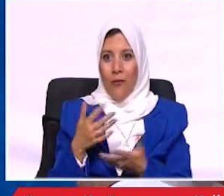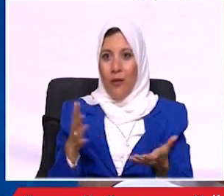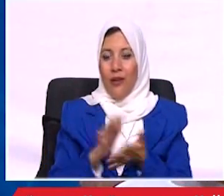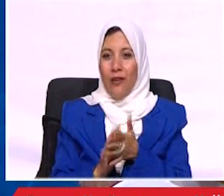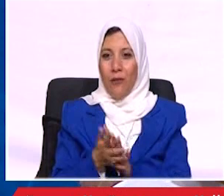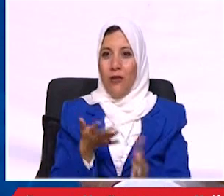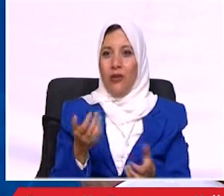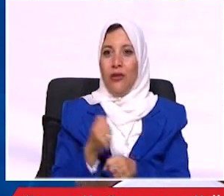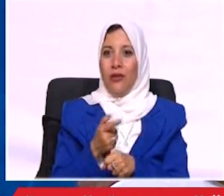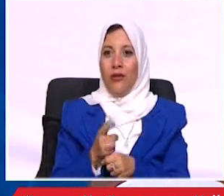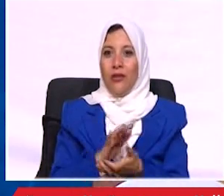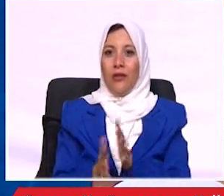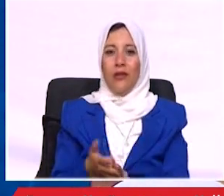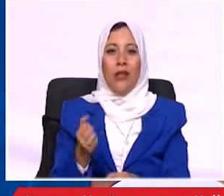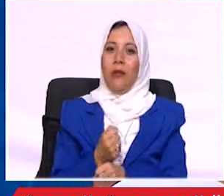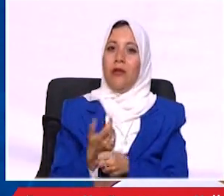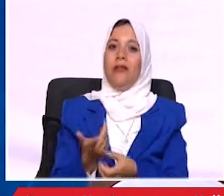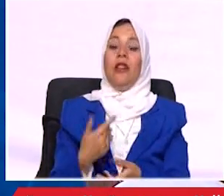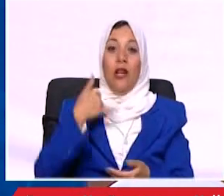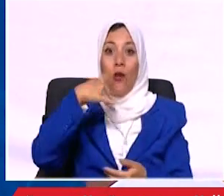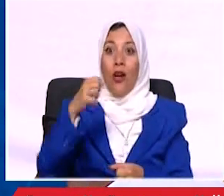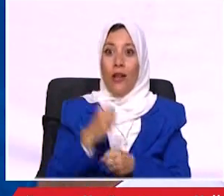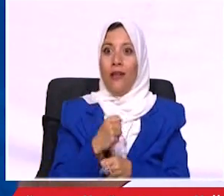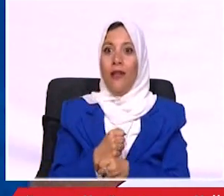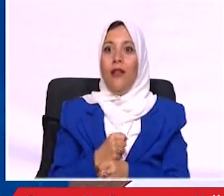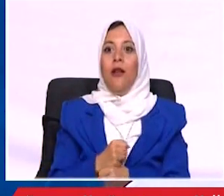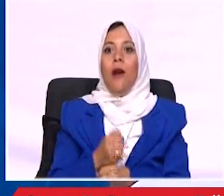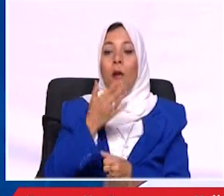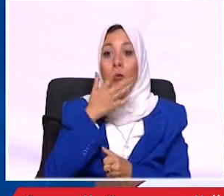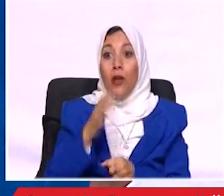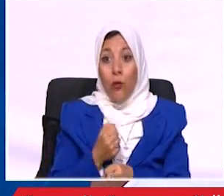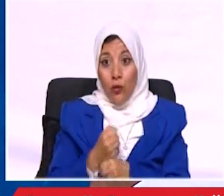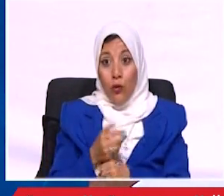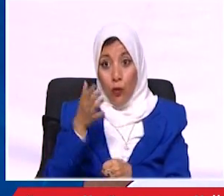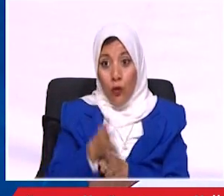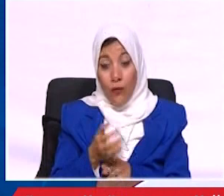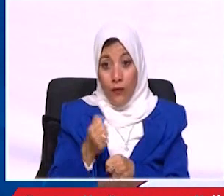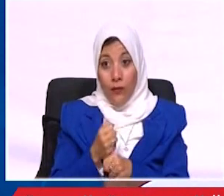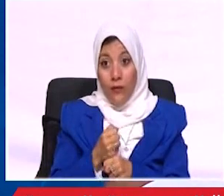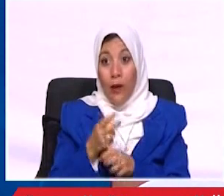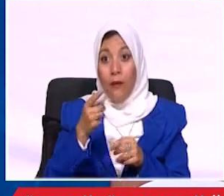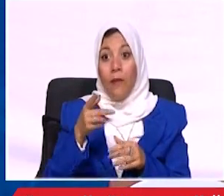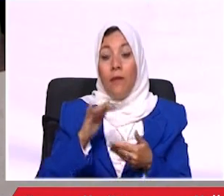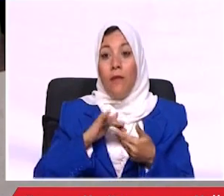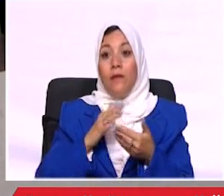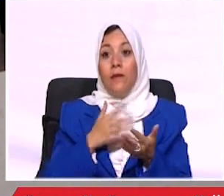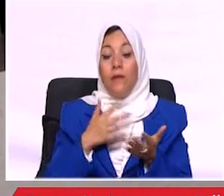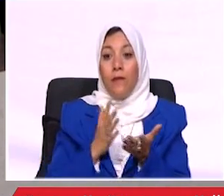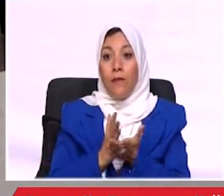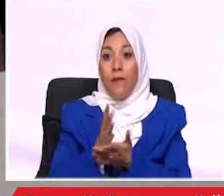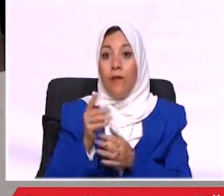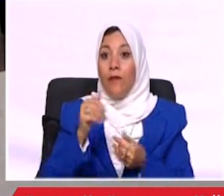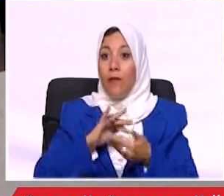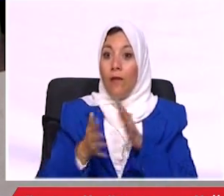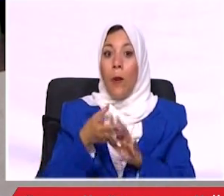حاجه زي دي خالص، فيعني لا ابتدي اعمل كده. فابويا قال لي عايز تشتغل، اوكي اشتغل، بس هتعتمد على نفسك بقى من داي 1، يعني